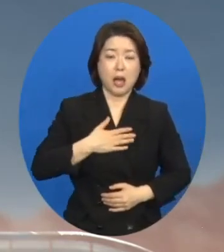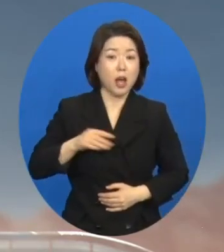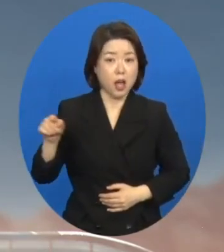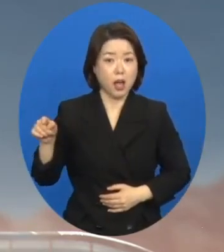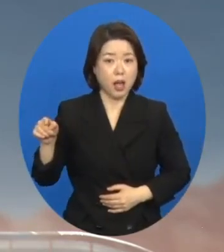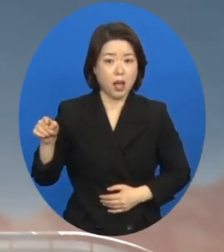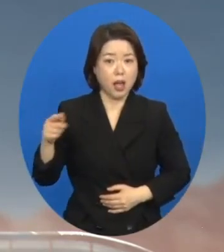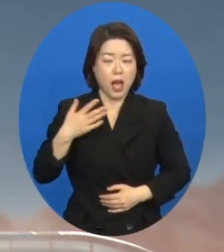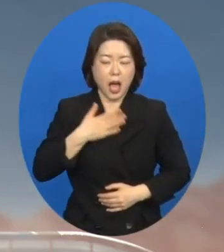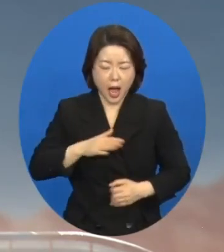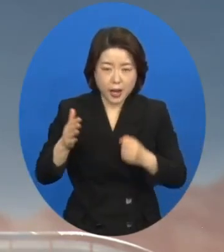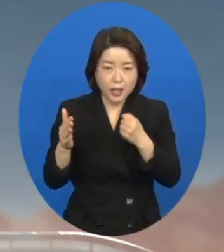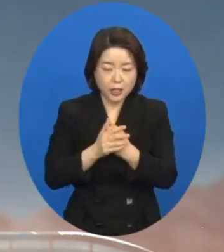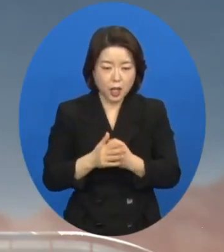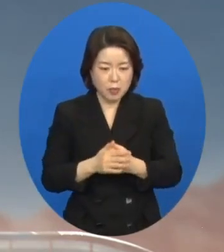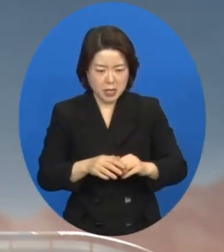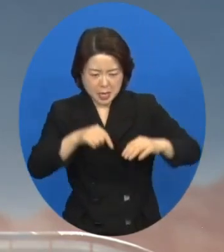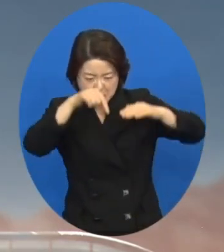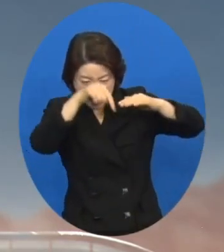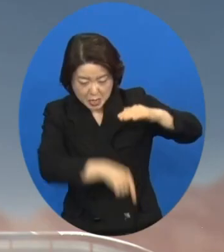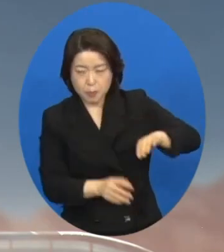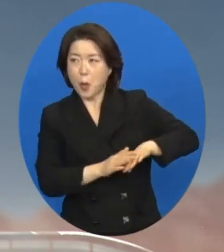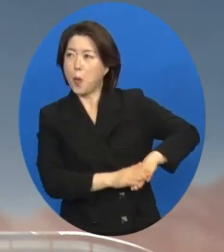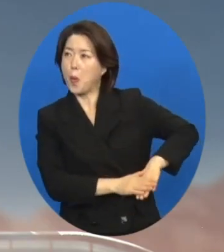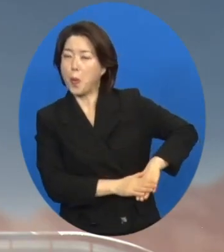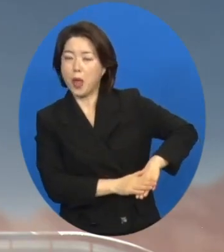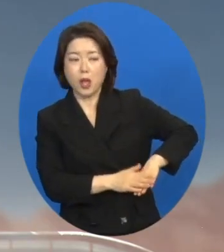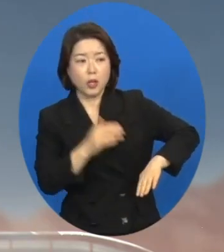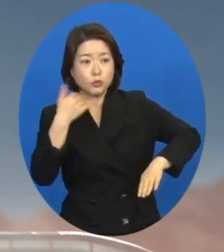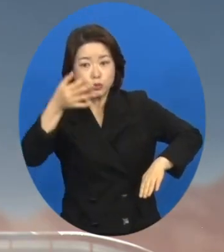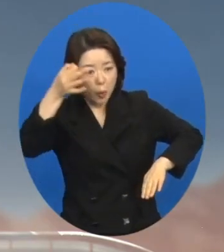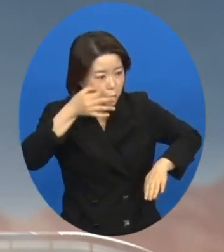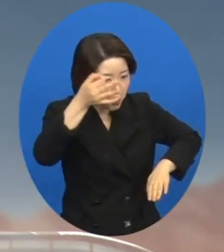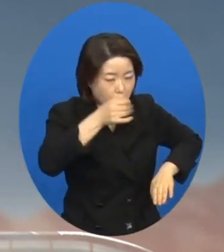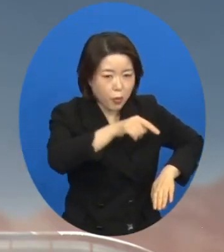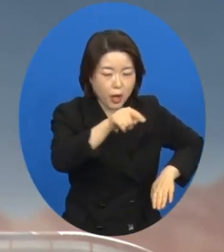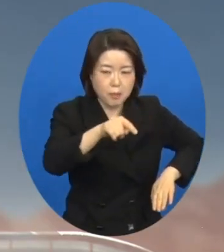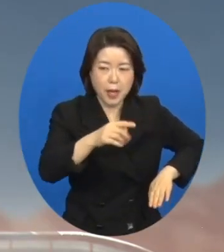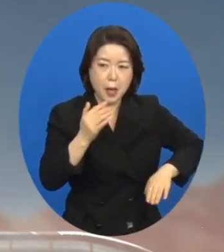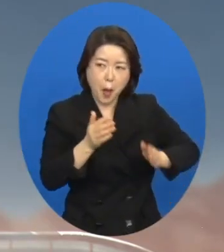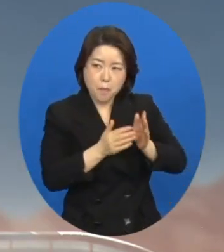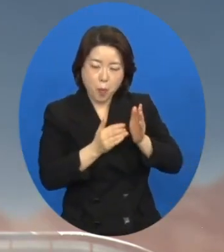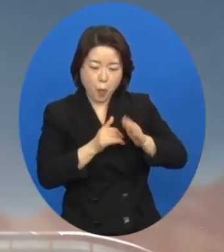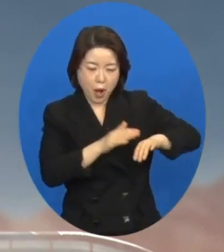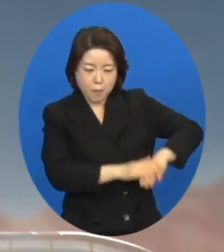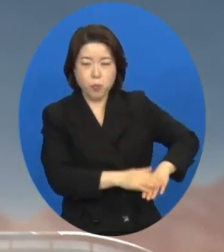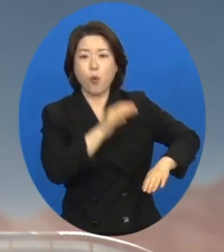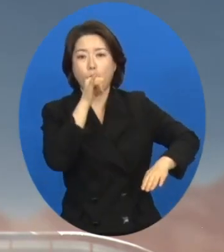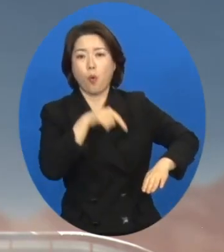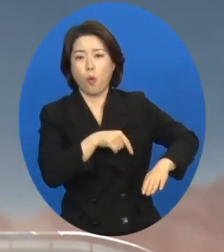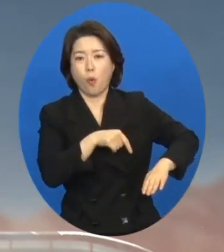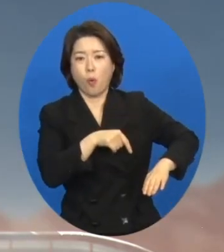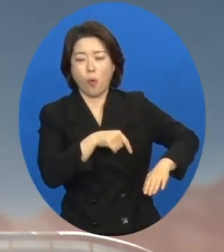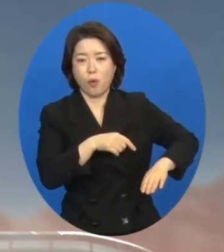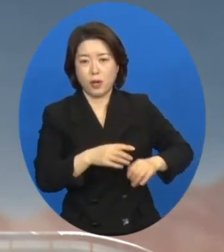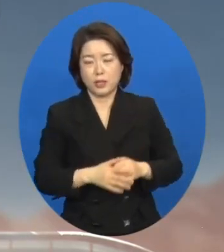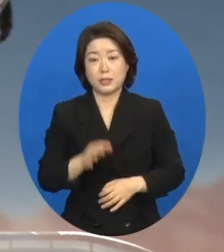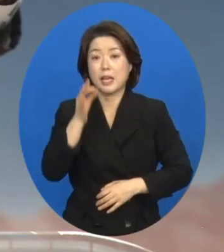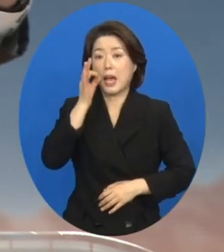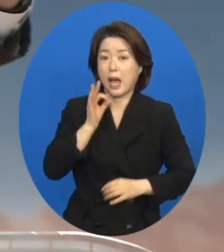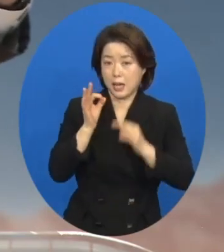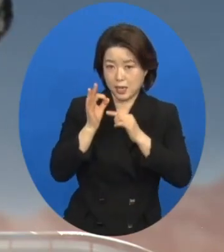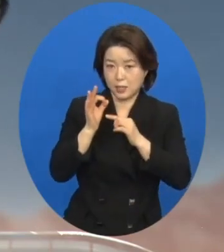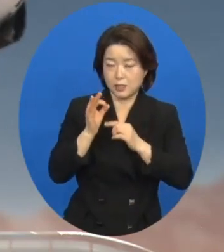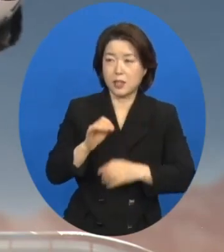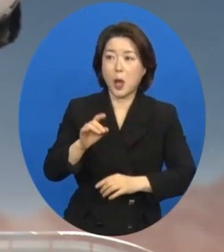알거든요. 알았기 때문에 깊이 감추어둔 거예요. 누가 볼까 봐 아무도 모르게 감추어둔 것입니다. 그러니까 이 아가는